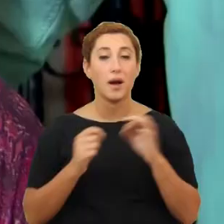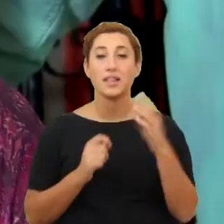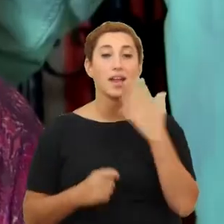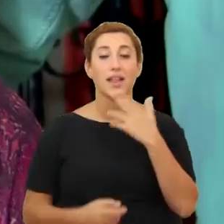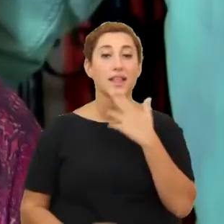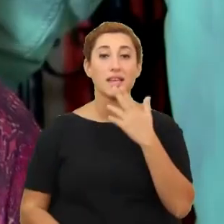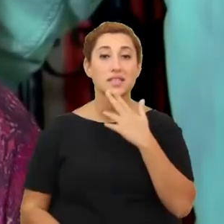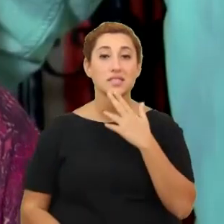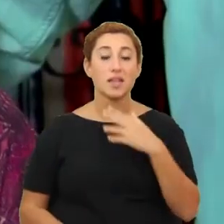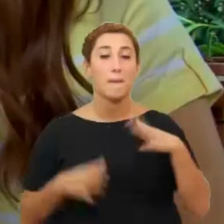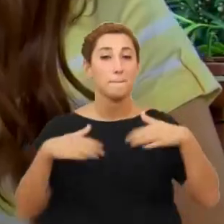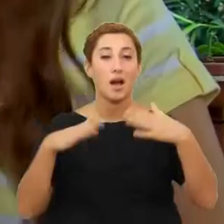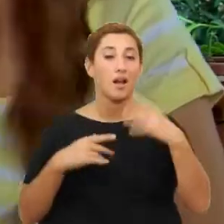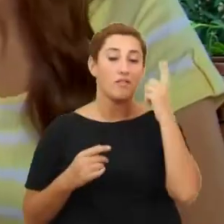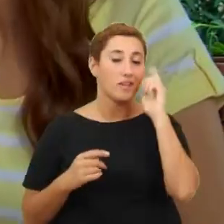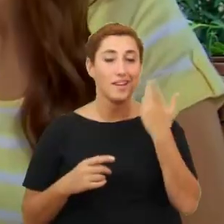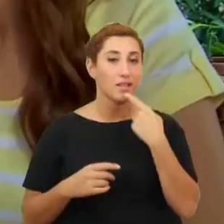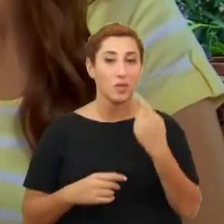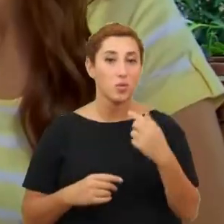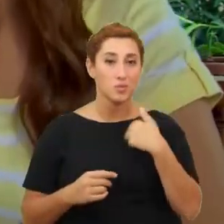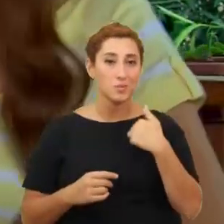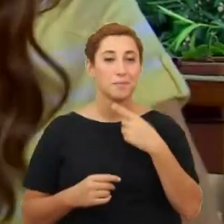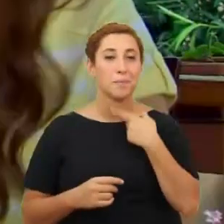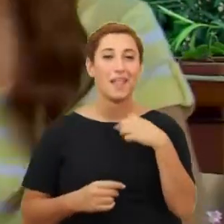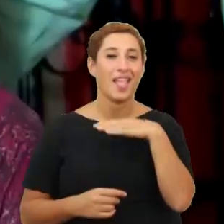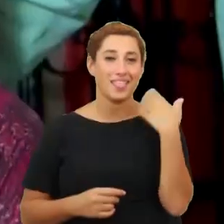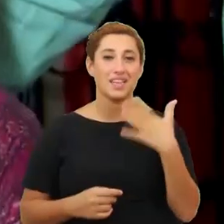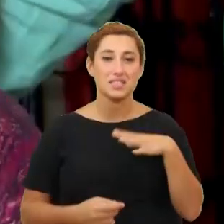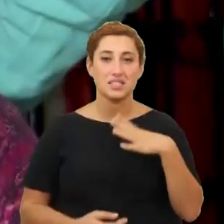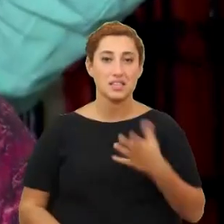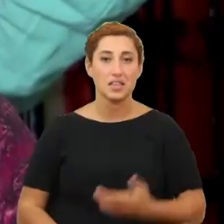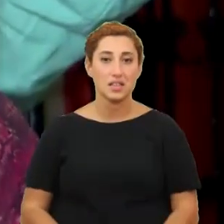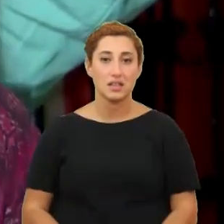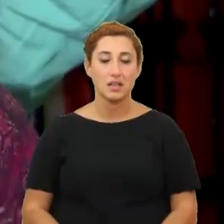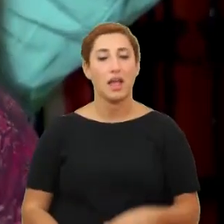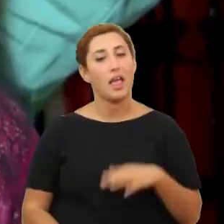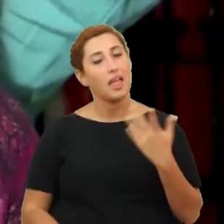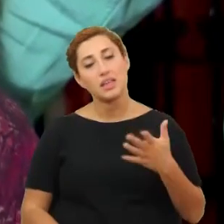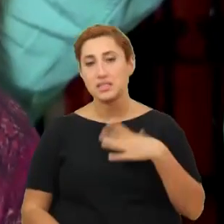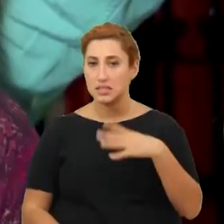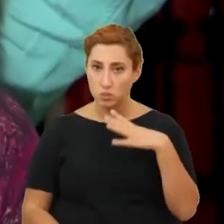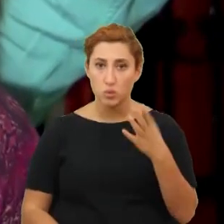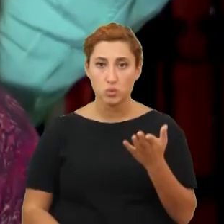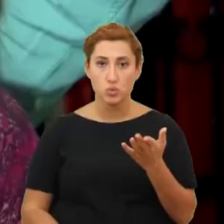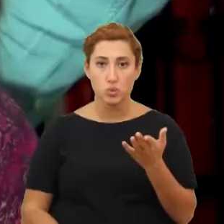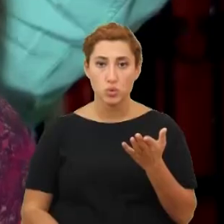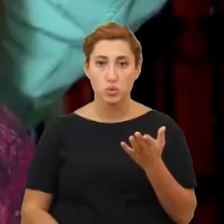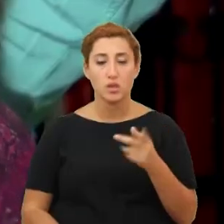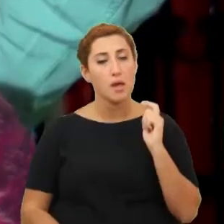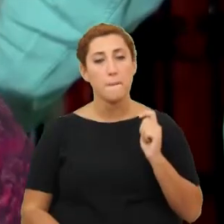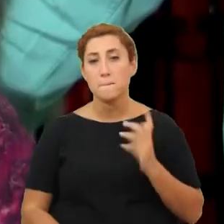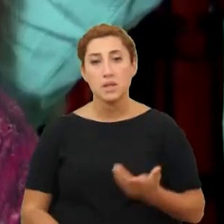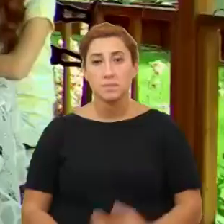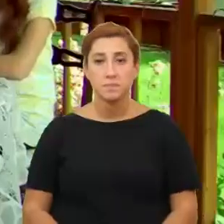Badire teyze, barbekü fikrine ne diyorsun? Bizim canımız et çekti de. Madem istiyorsunuz,